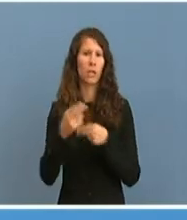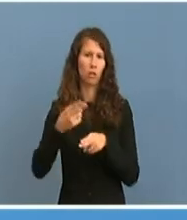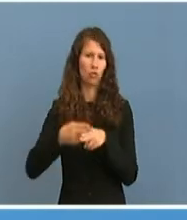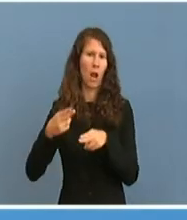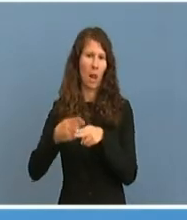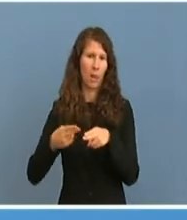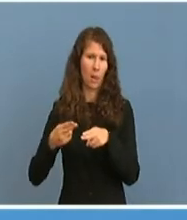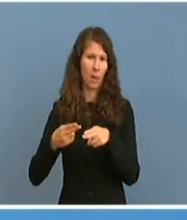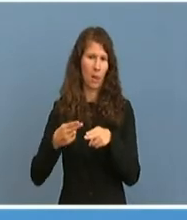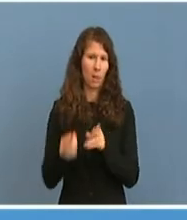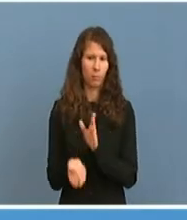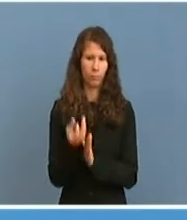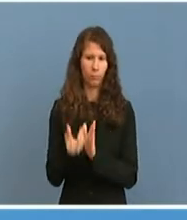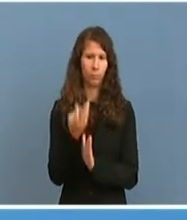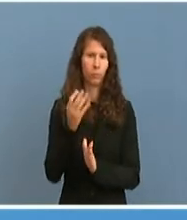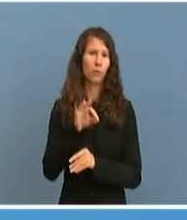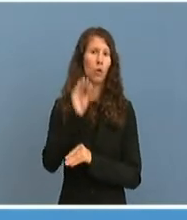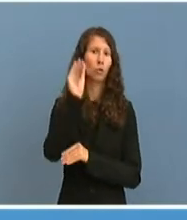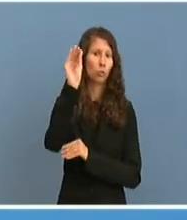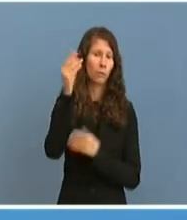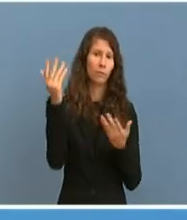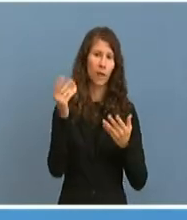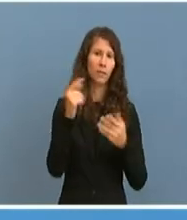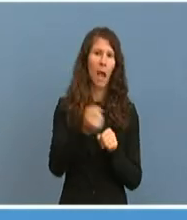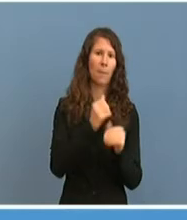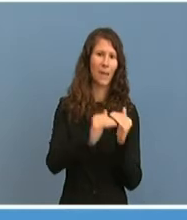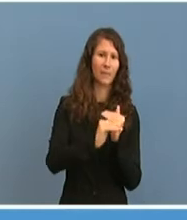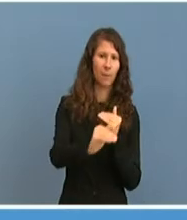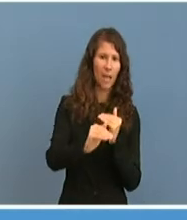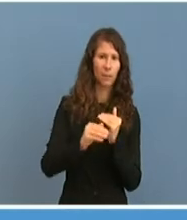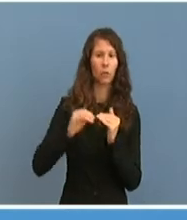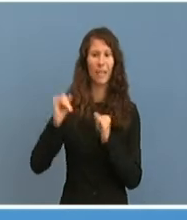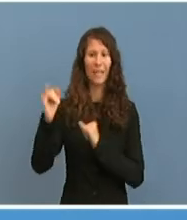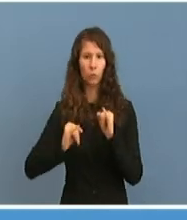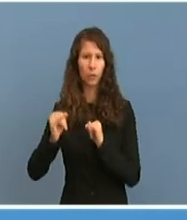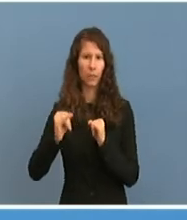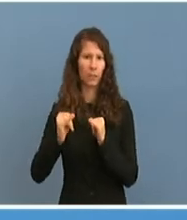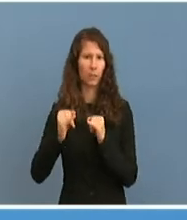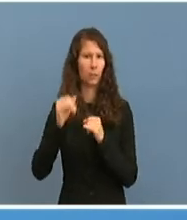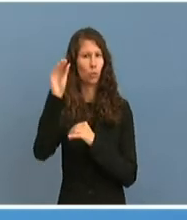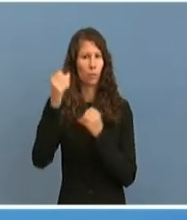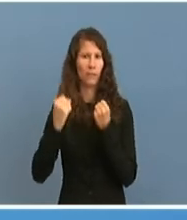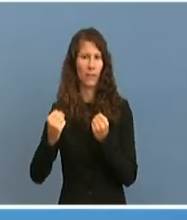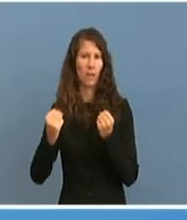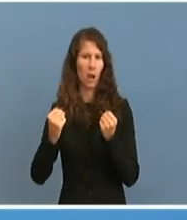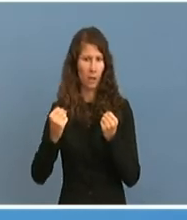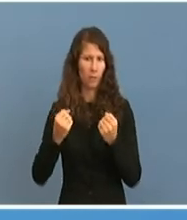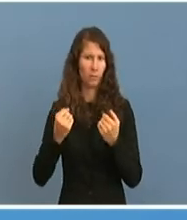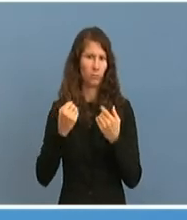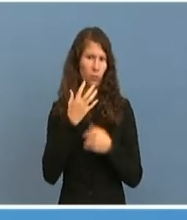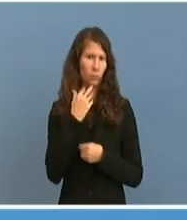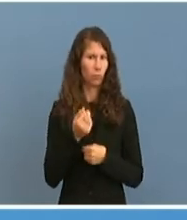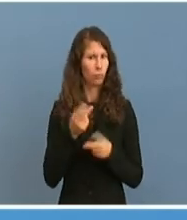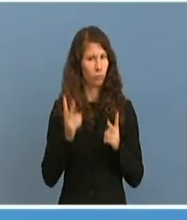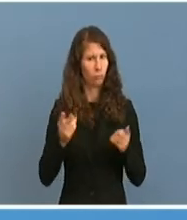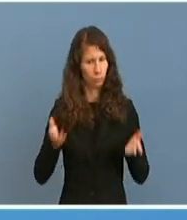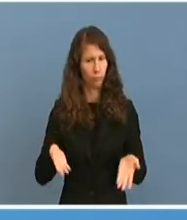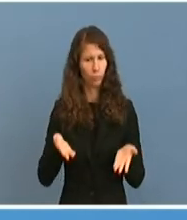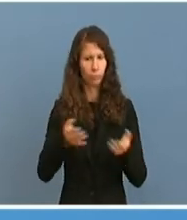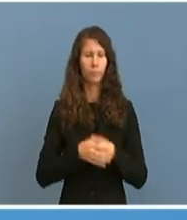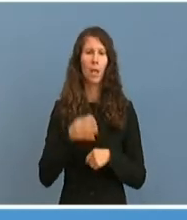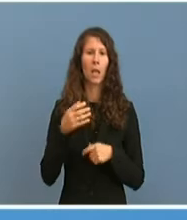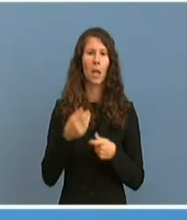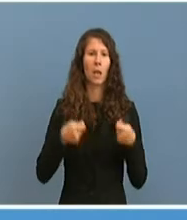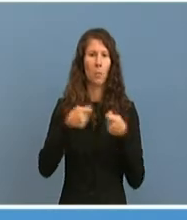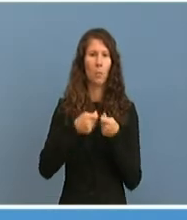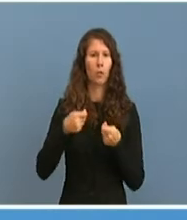Arbeitsplätze und Zukunftsfähigkeit der Industrie zu sichern. Der Bundeswirtschaftsminister hat auch immer deutlich gemacht, dass er auch natürlich